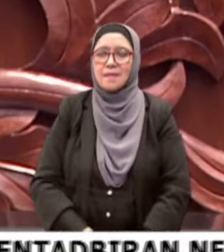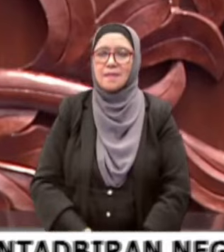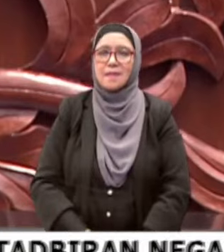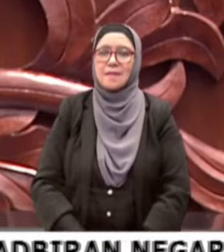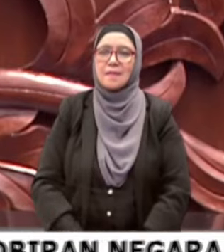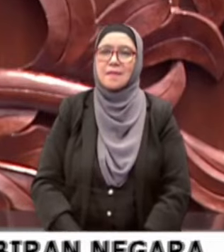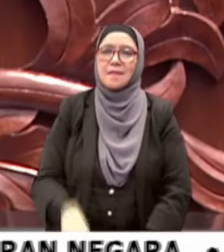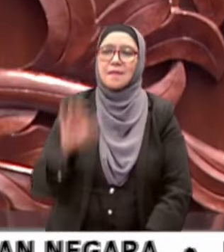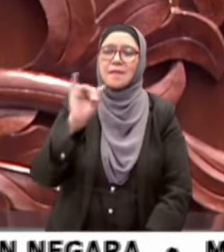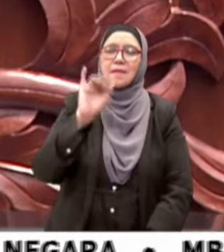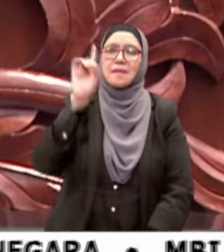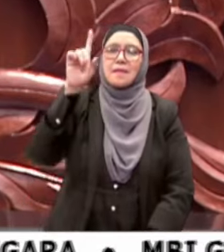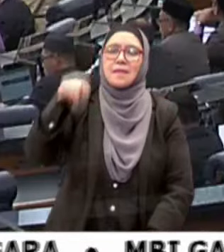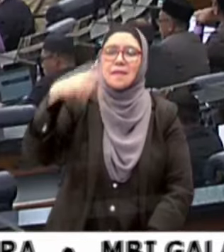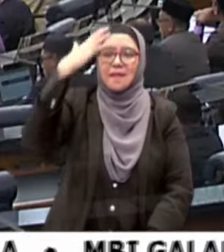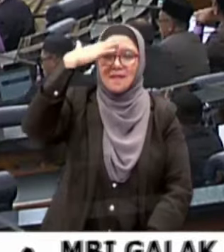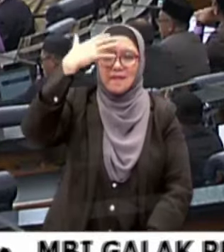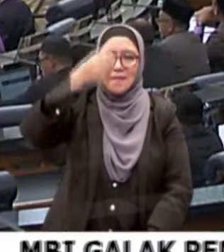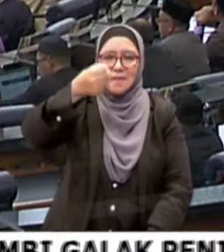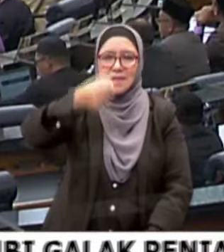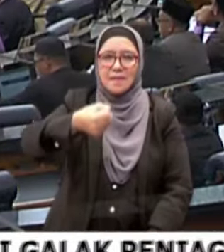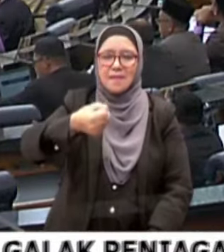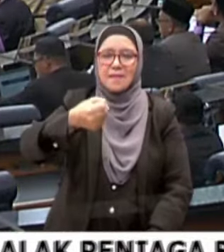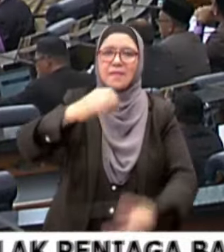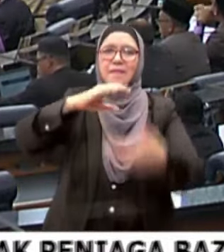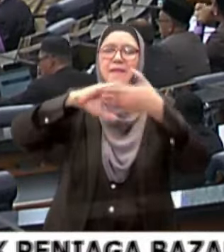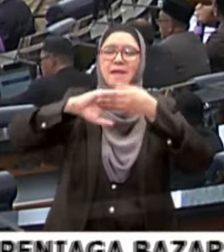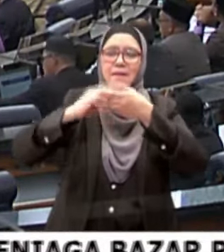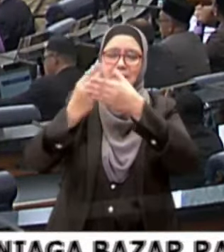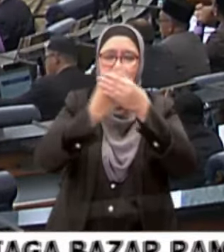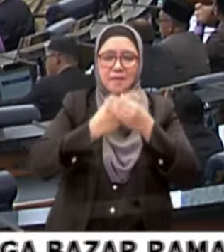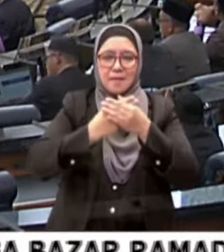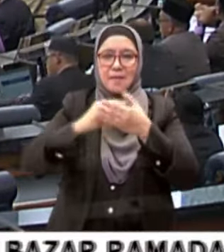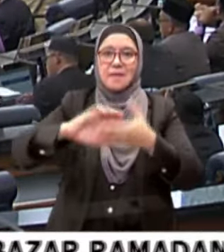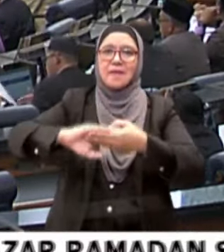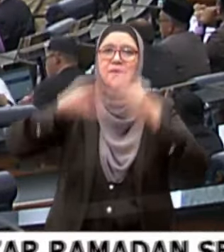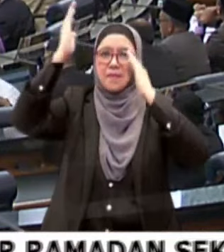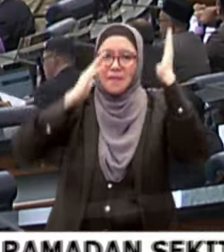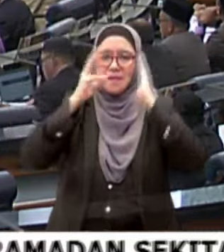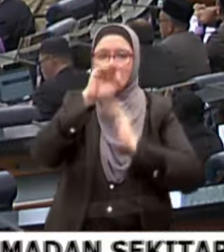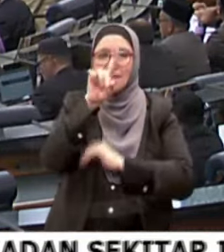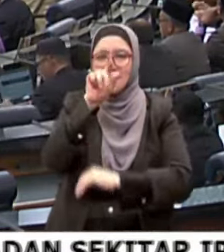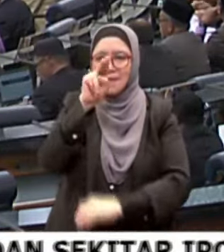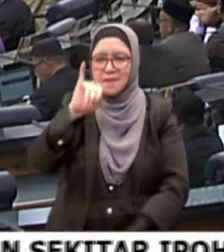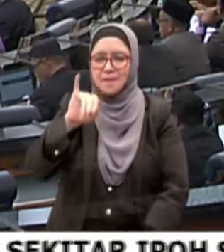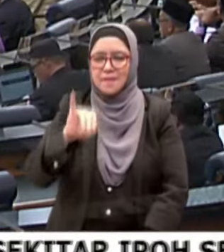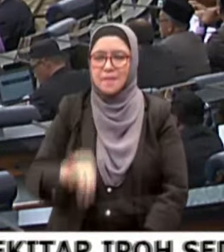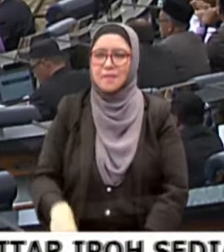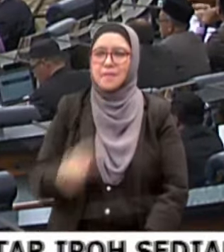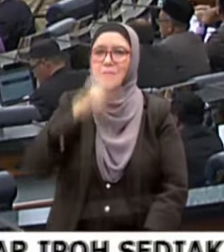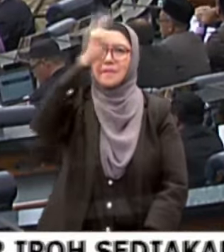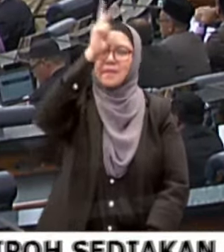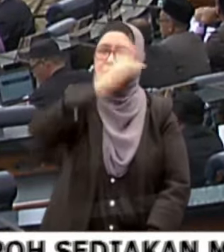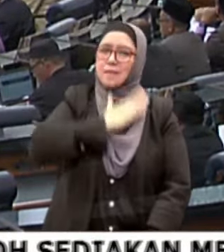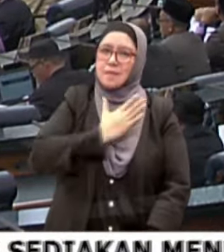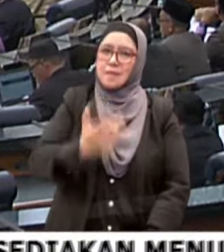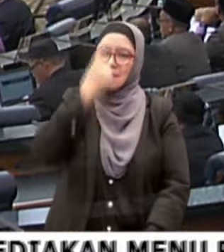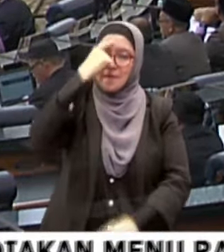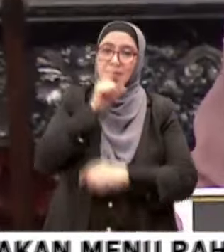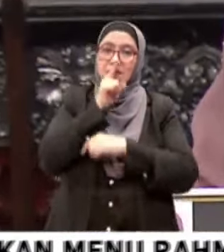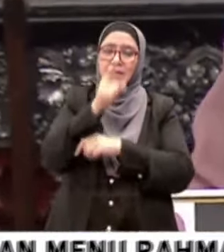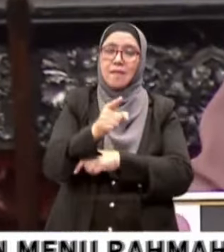Assalamualaikum warahmatullahi wabarakatuh Salam perpaduan Assalamualaikum dalam memastikan isu penyalahgunaan